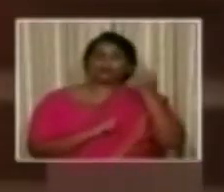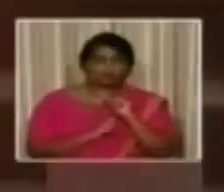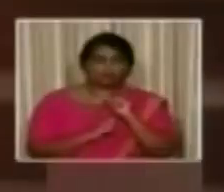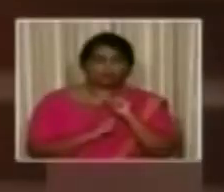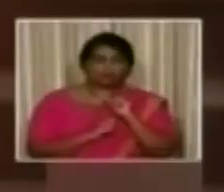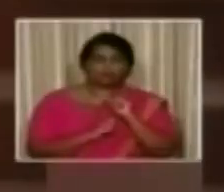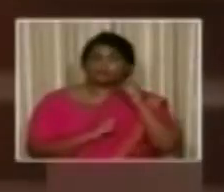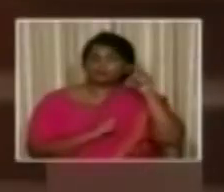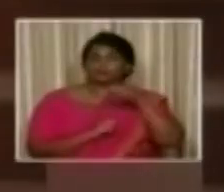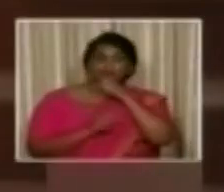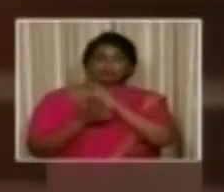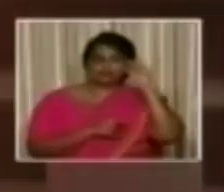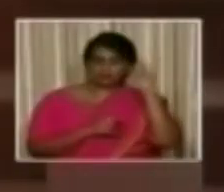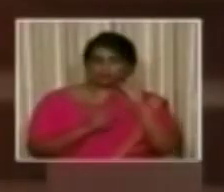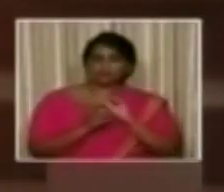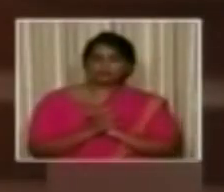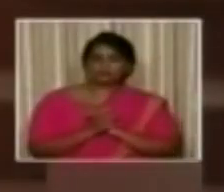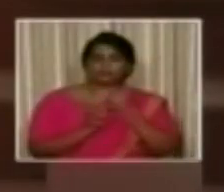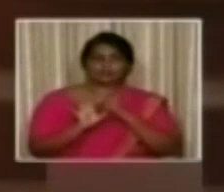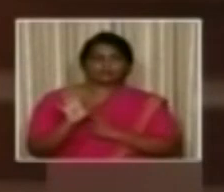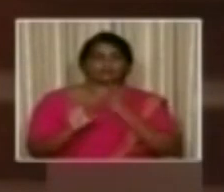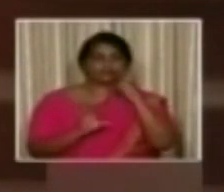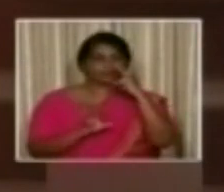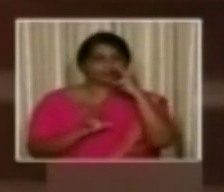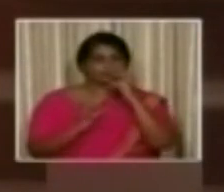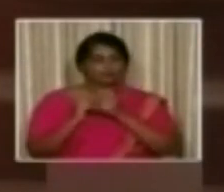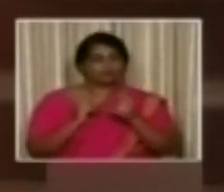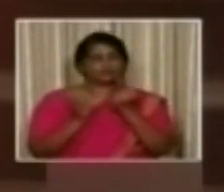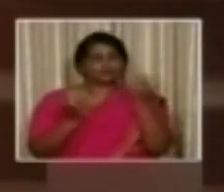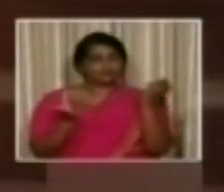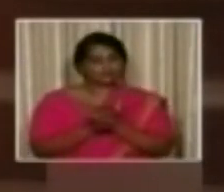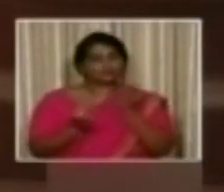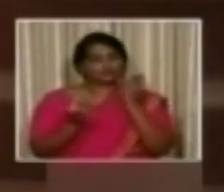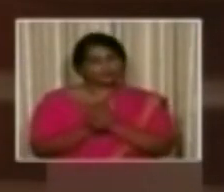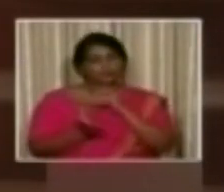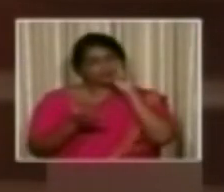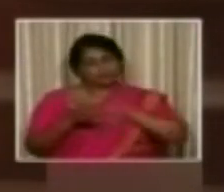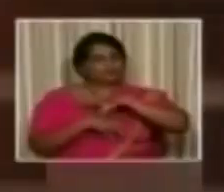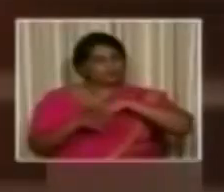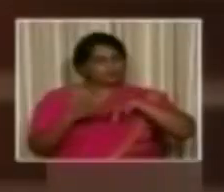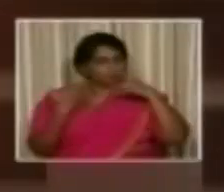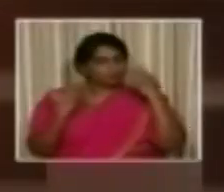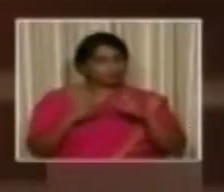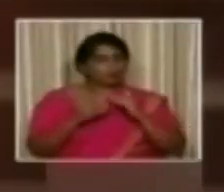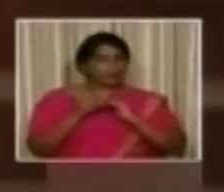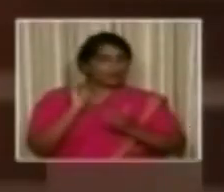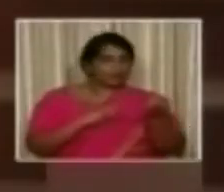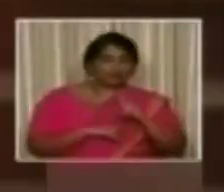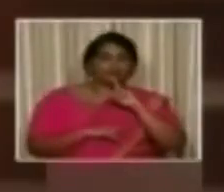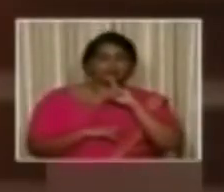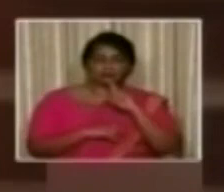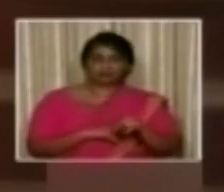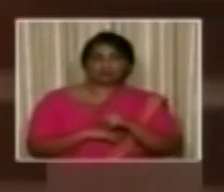பதவியிலிருந்த காலத்தில் தெரிவிக்காது ஓய்வு பெறும் தினத்தன்று கூறியிருந்தார். அவர் தனது பதவிக்காலத்தை 1 வருடம் நீடிக்குமாறு முன்னாள் ஜனாதிபதி